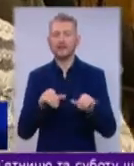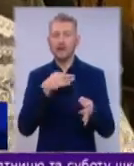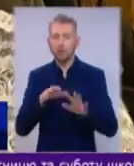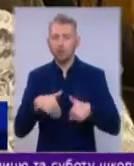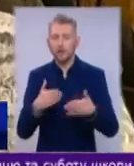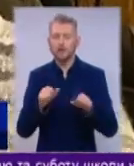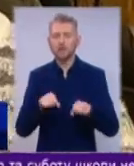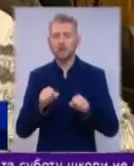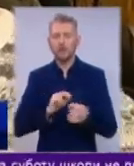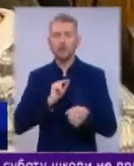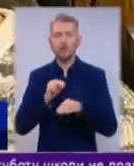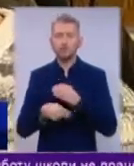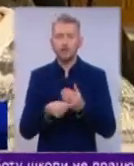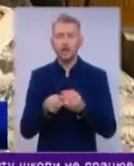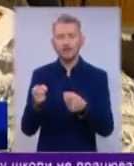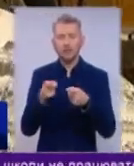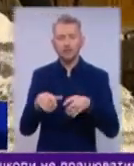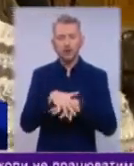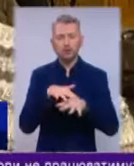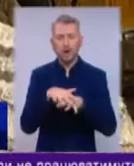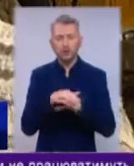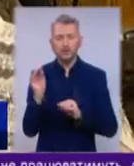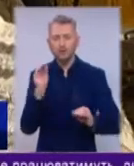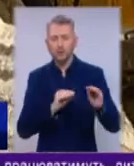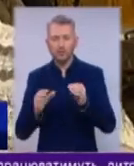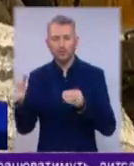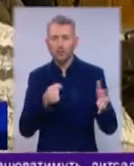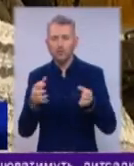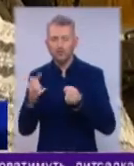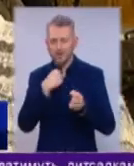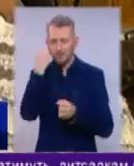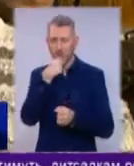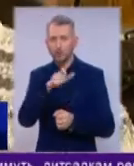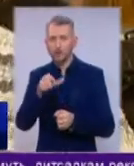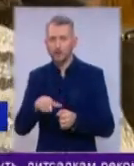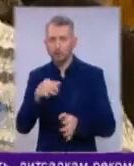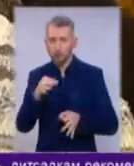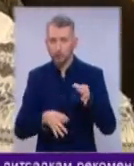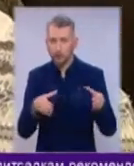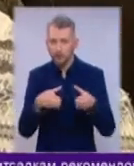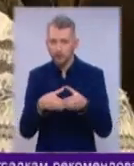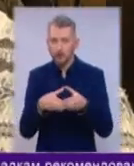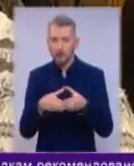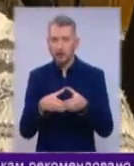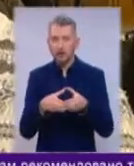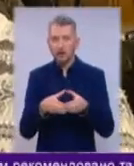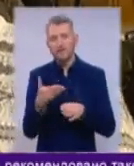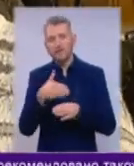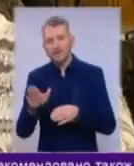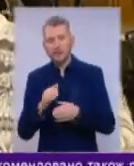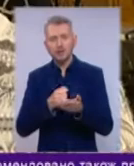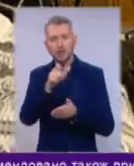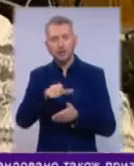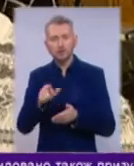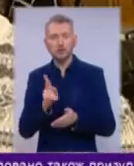через механізм залученості громадськості формування персонального складу суддів відрізати просто ті кандидатури, котрі є